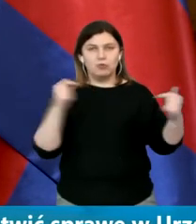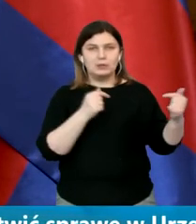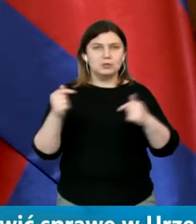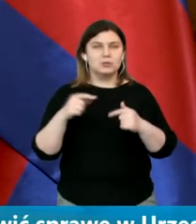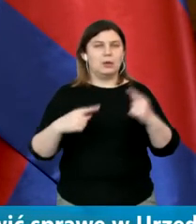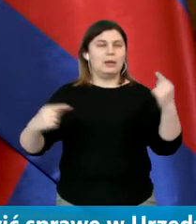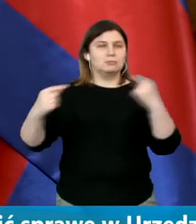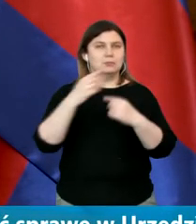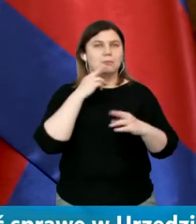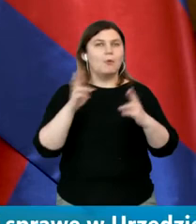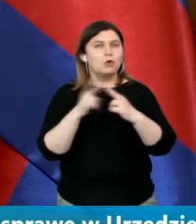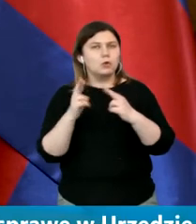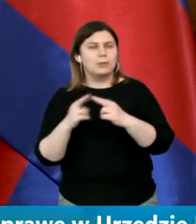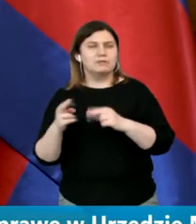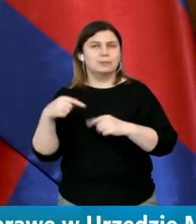wtedy i